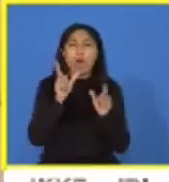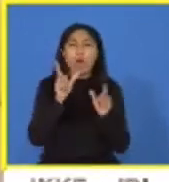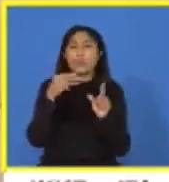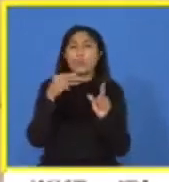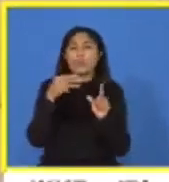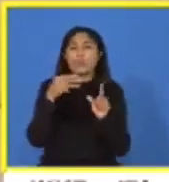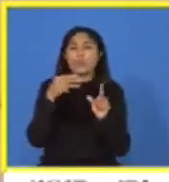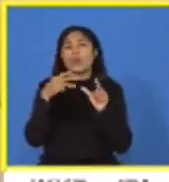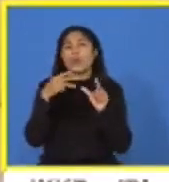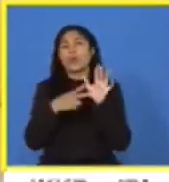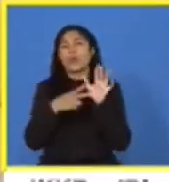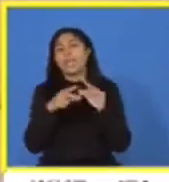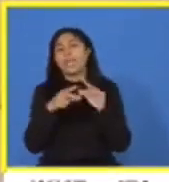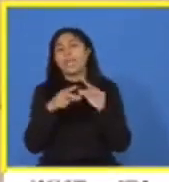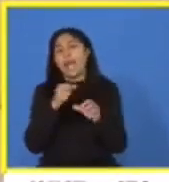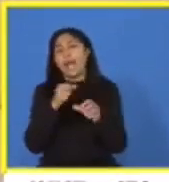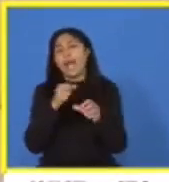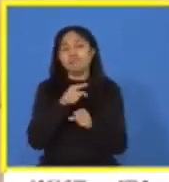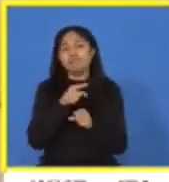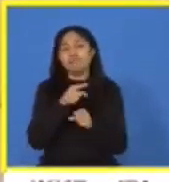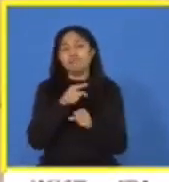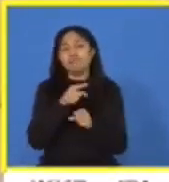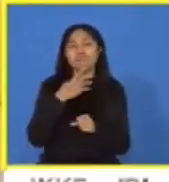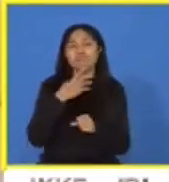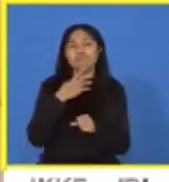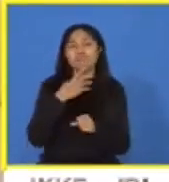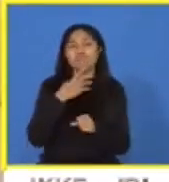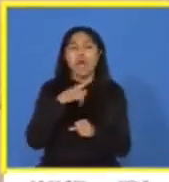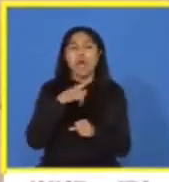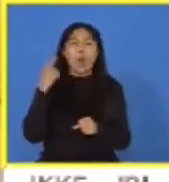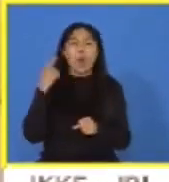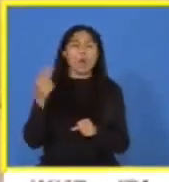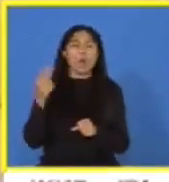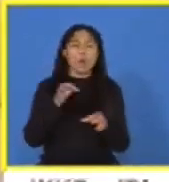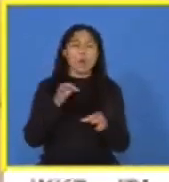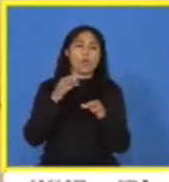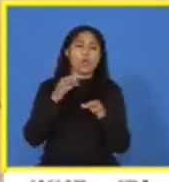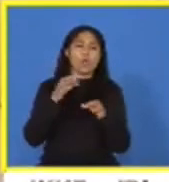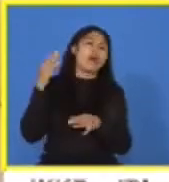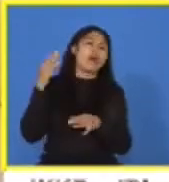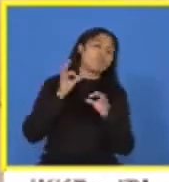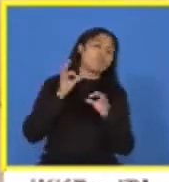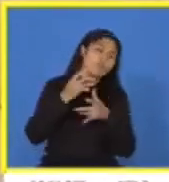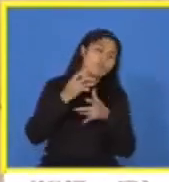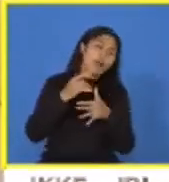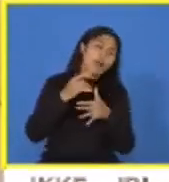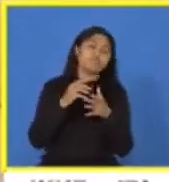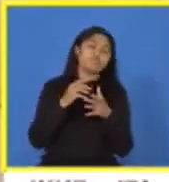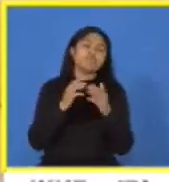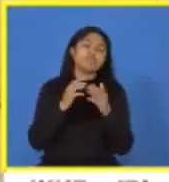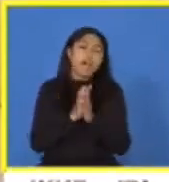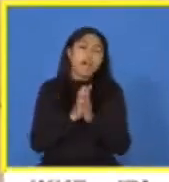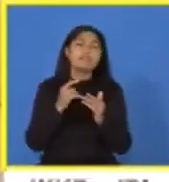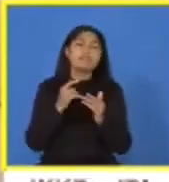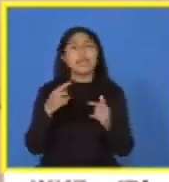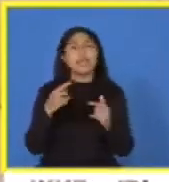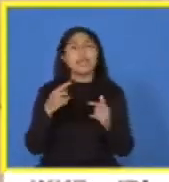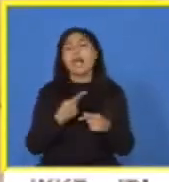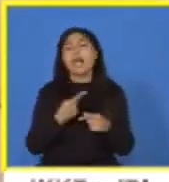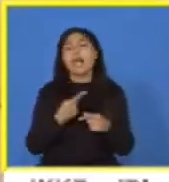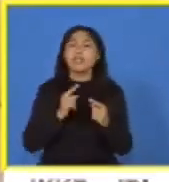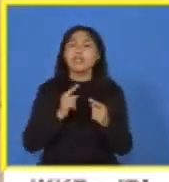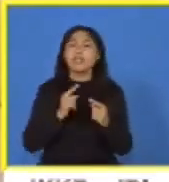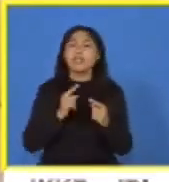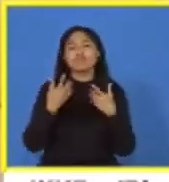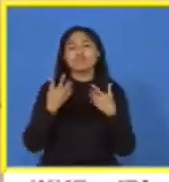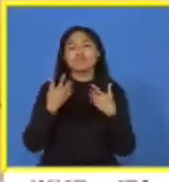sudah menyampaikan melalui teman-teman Dinas Kesehatan Kota Kupang. Dan teman-teman sudah sosialisasi juga, sudah mendatangi